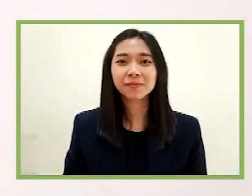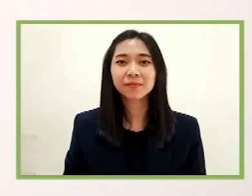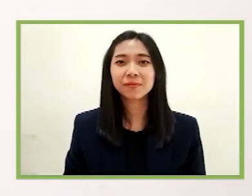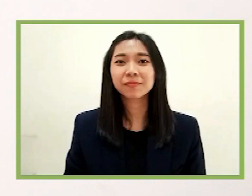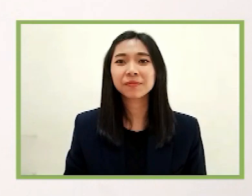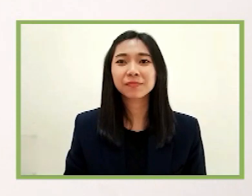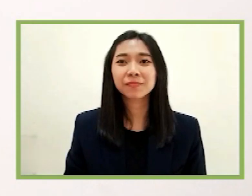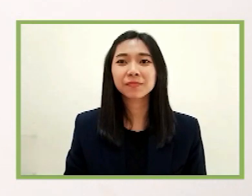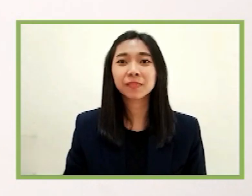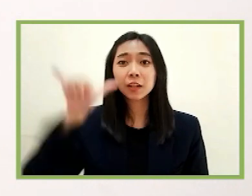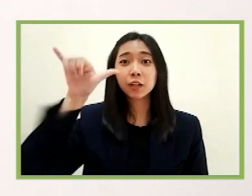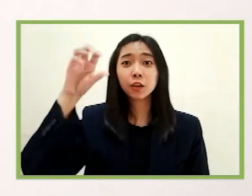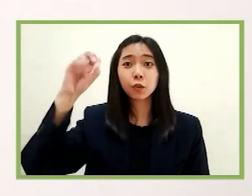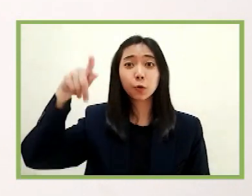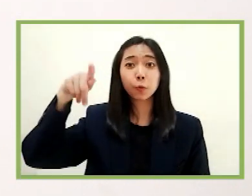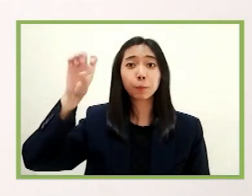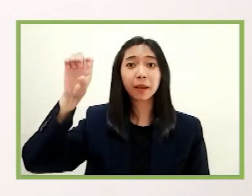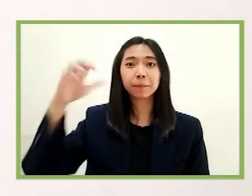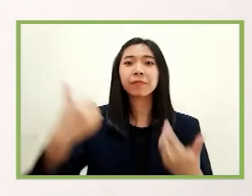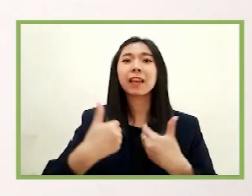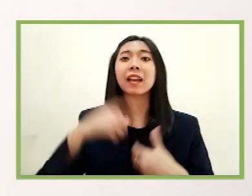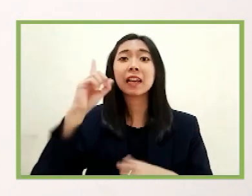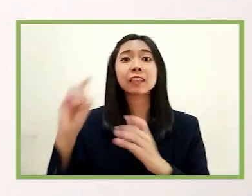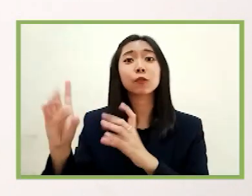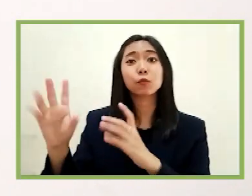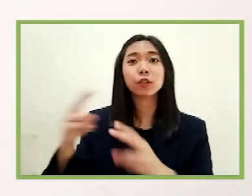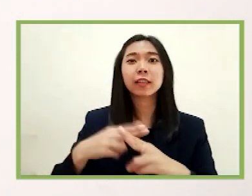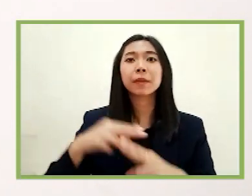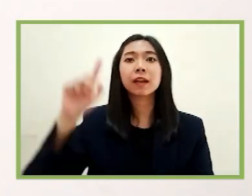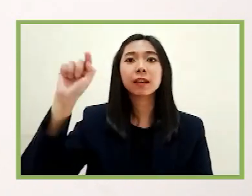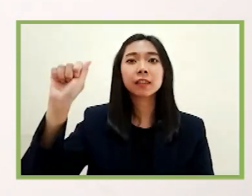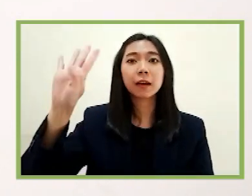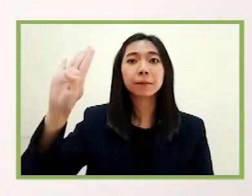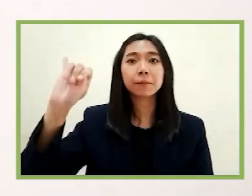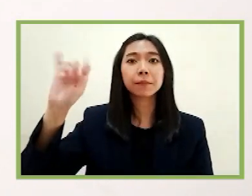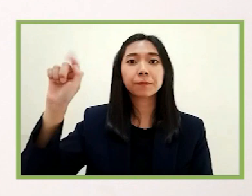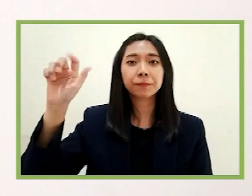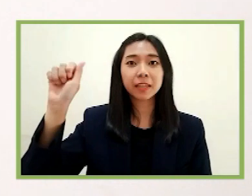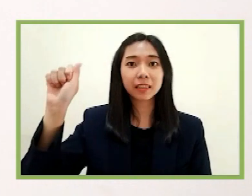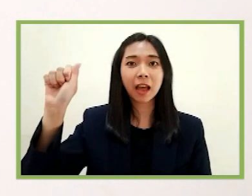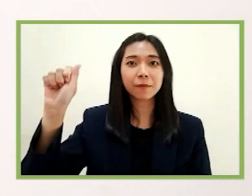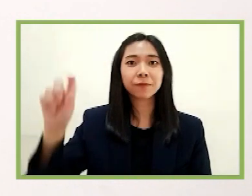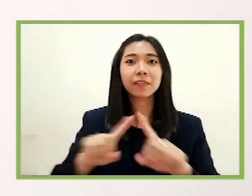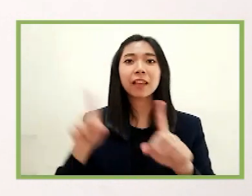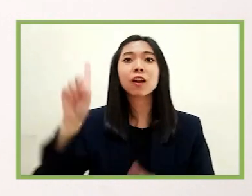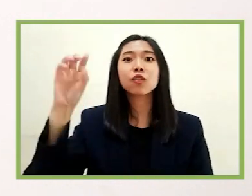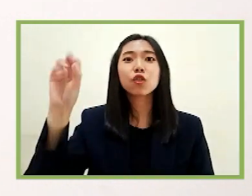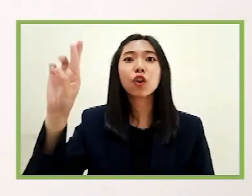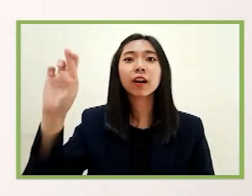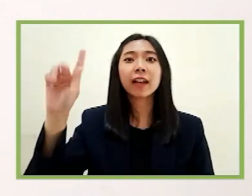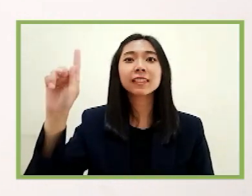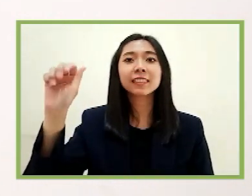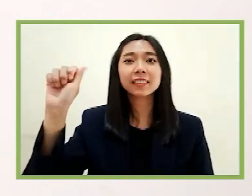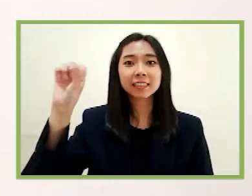di op ada seorang murid perempuan bernama Tabita dalam bahasa Yunani Dorkas Hai